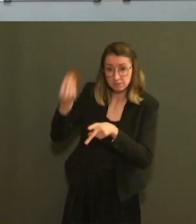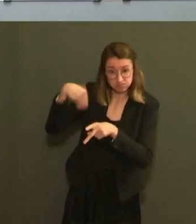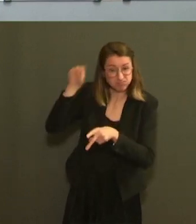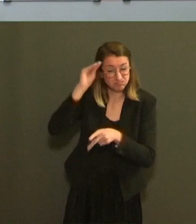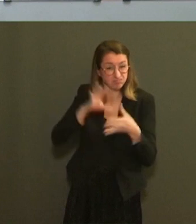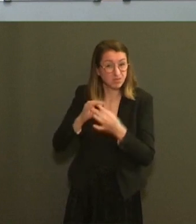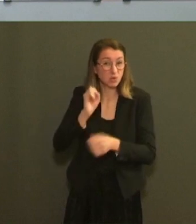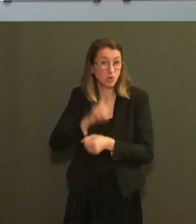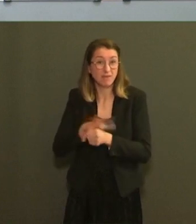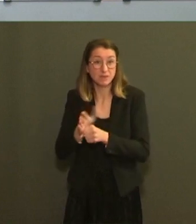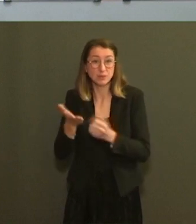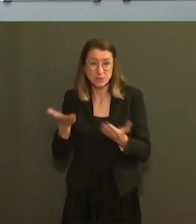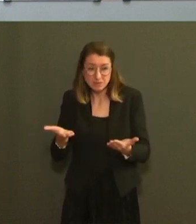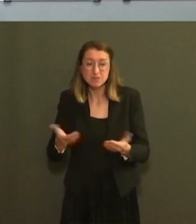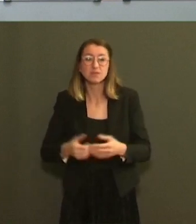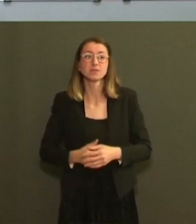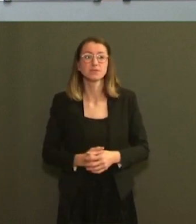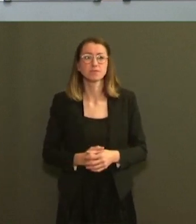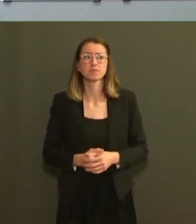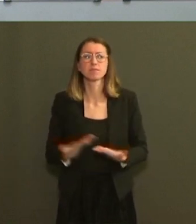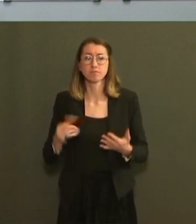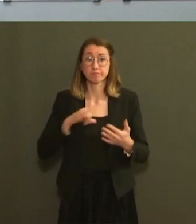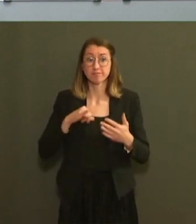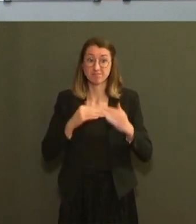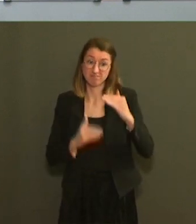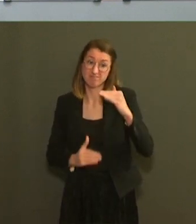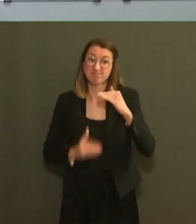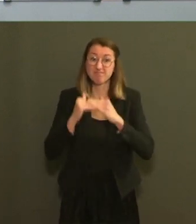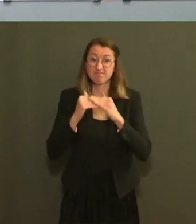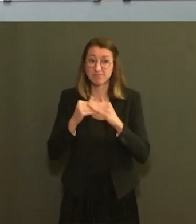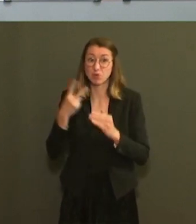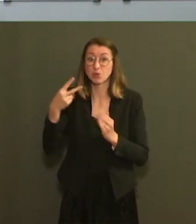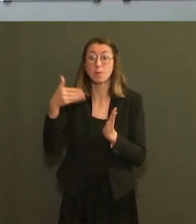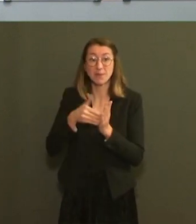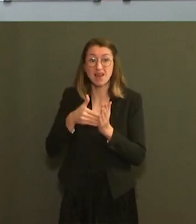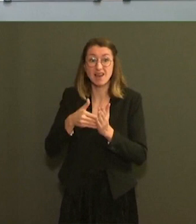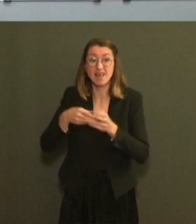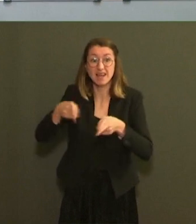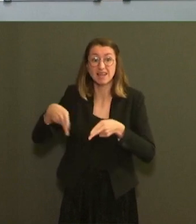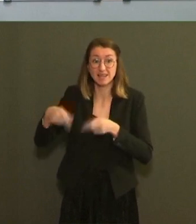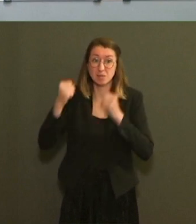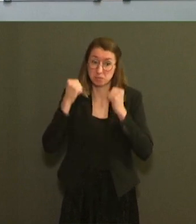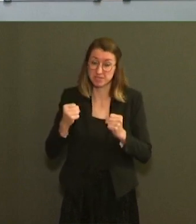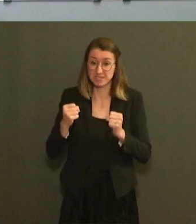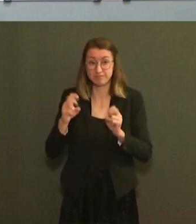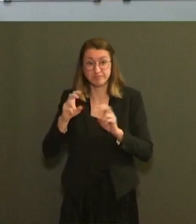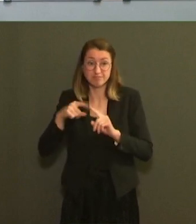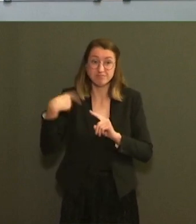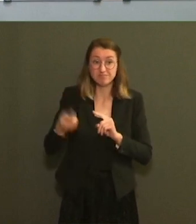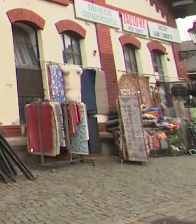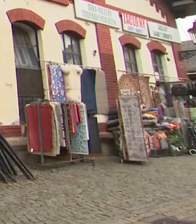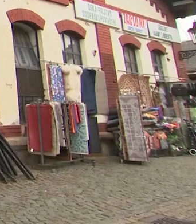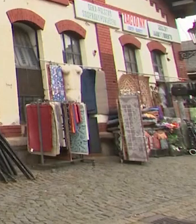в реанимации к середине ноября. Такого развития событий необходимо избежать. Медики Чехии выявили за прошедшие